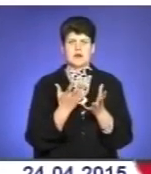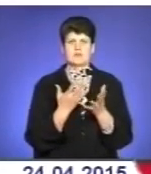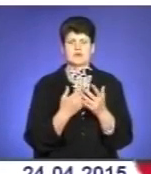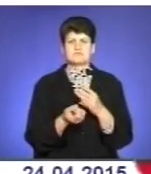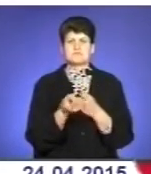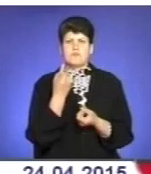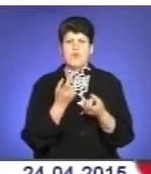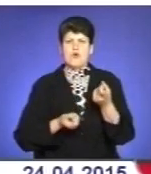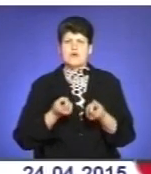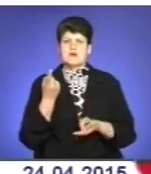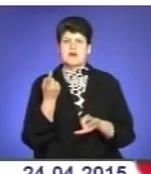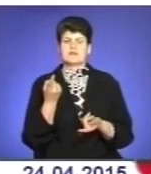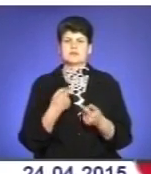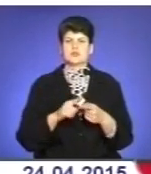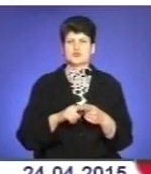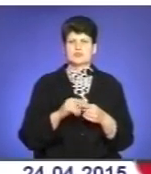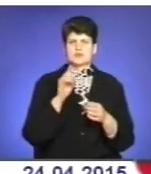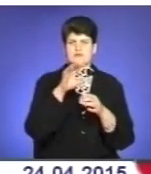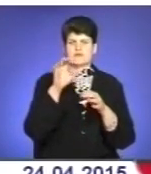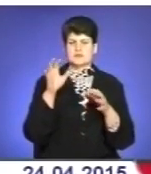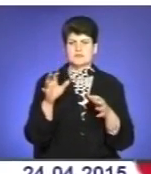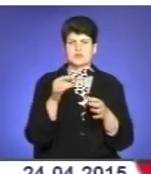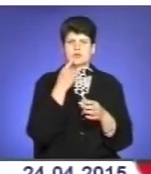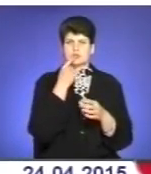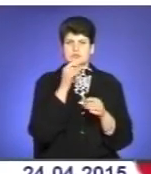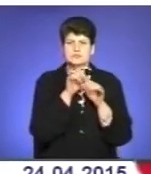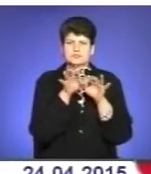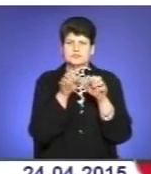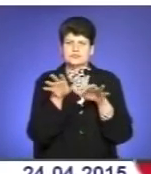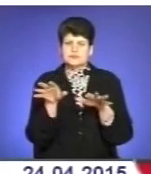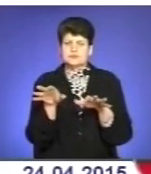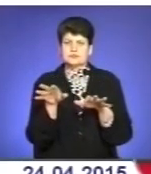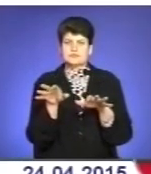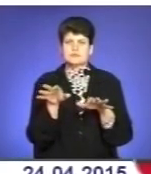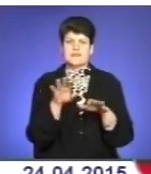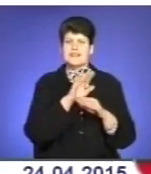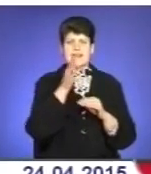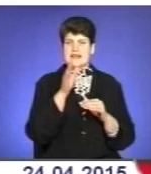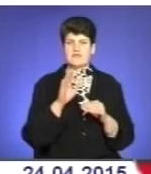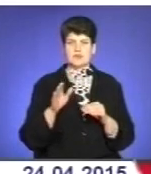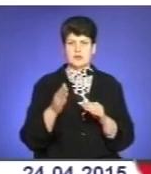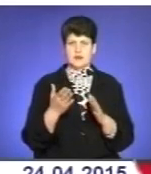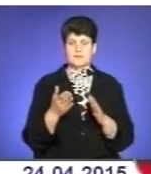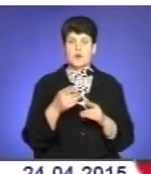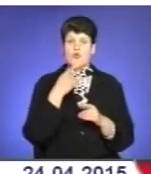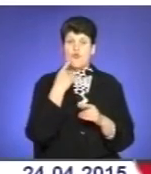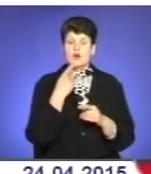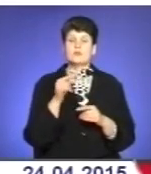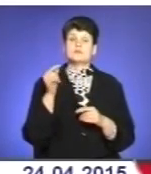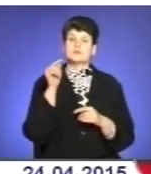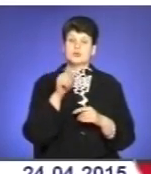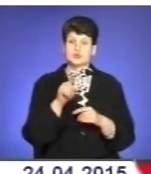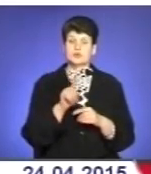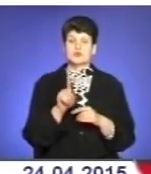на цих висипаннях точкової кровотечі, нерівні краї вже мають насторожити